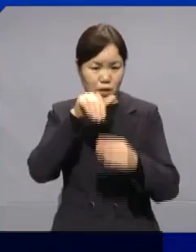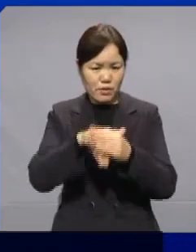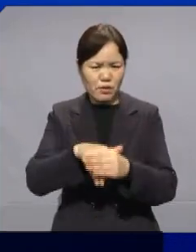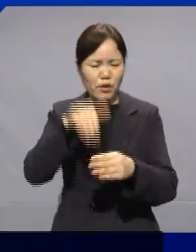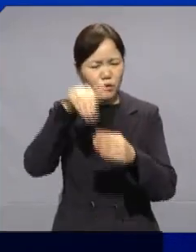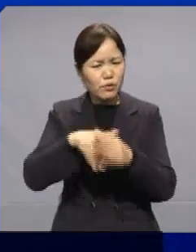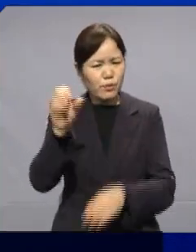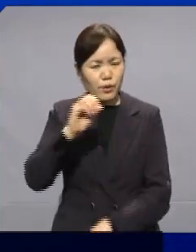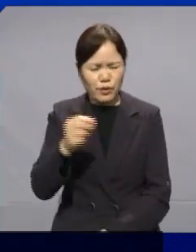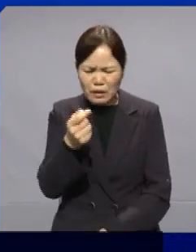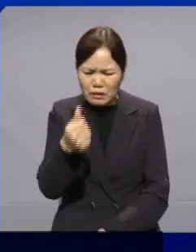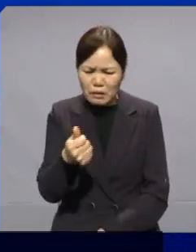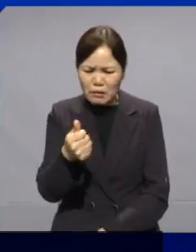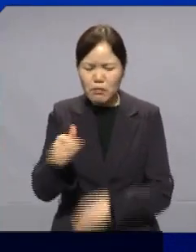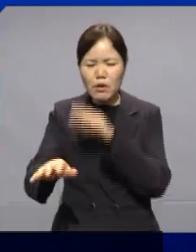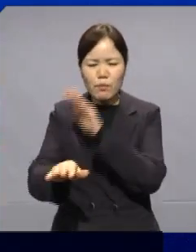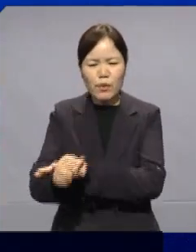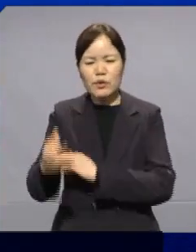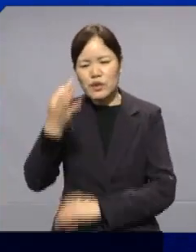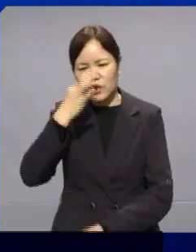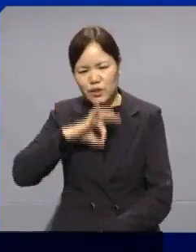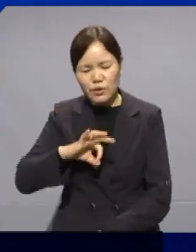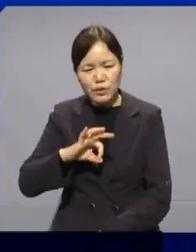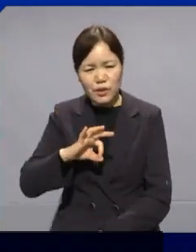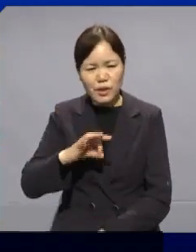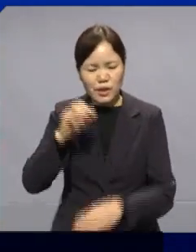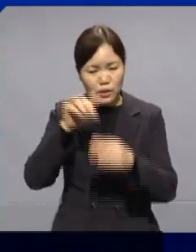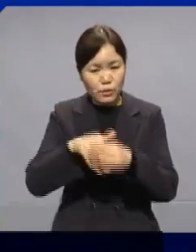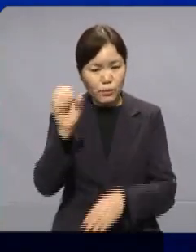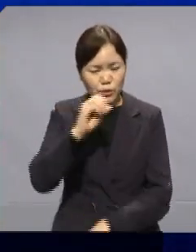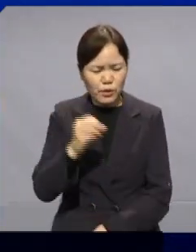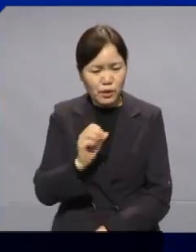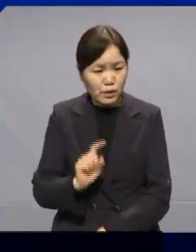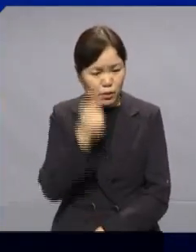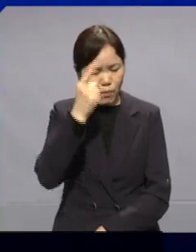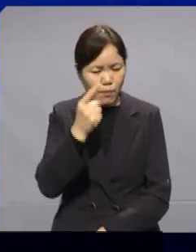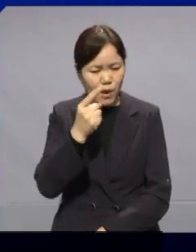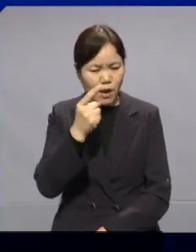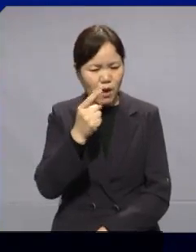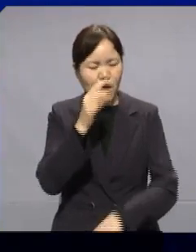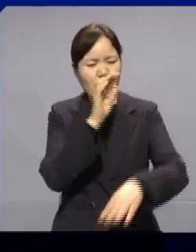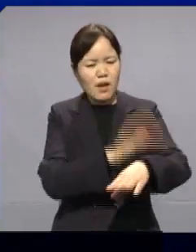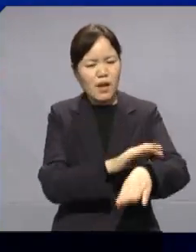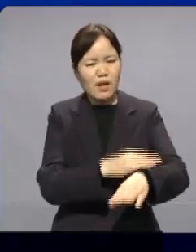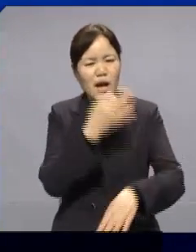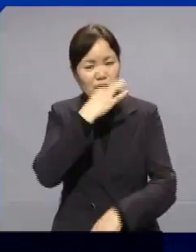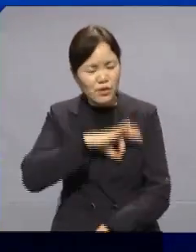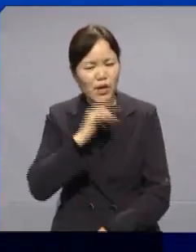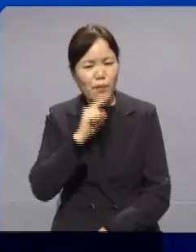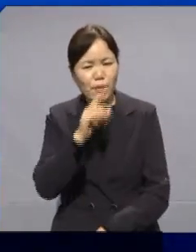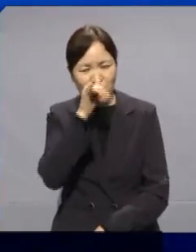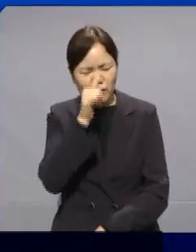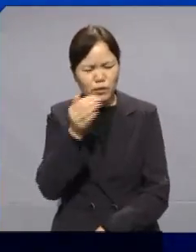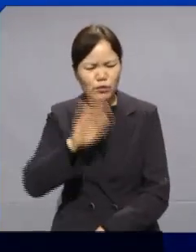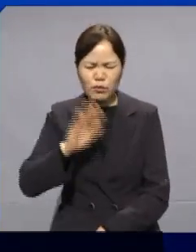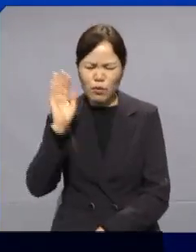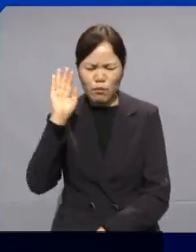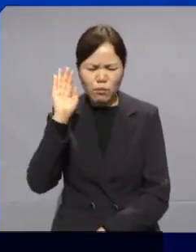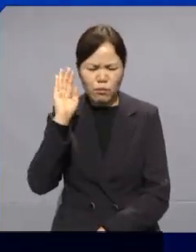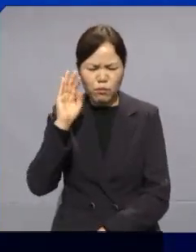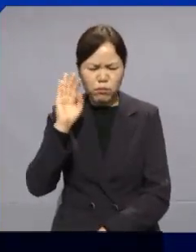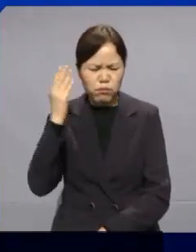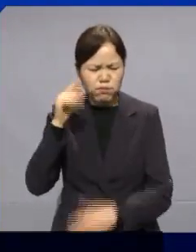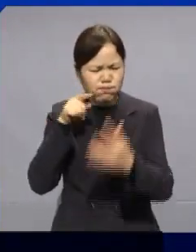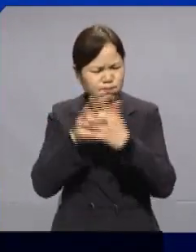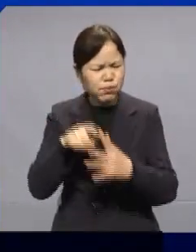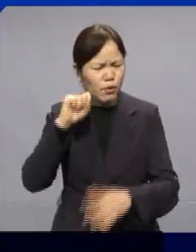투표율이 낮으면 보수가 유리하고 높으면 진보가 야권이 유리하다 이런 얘기들이 있었는데 이건 감을 좀 못 잡겠습니다. 서로